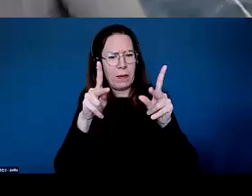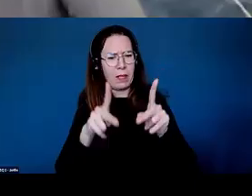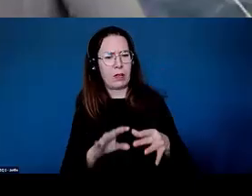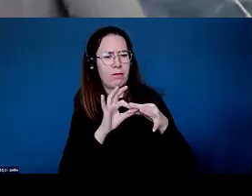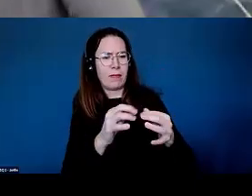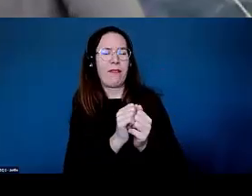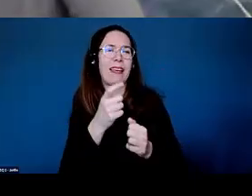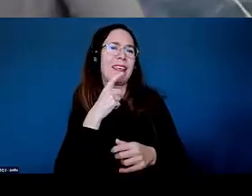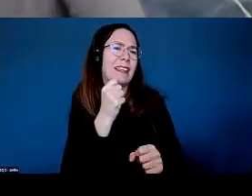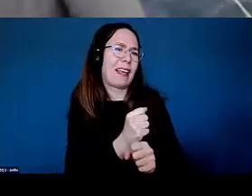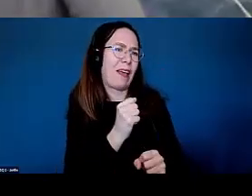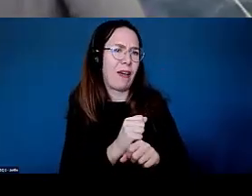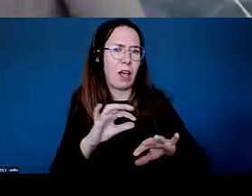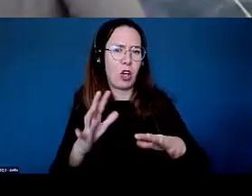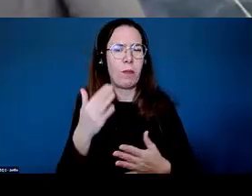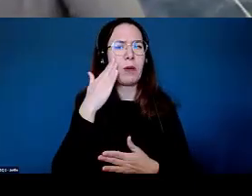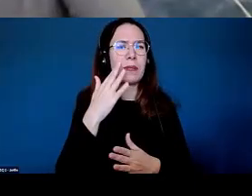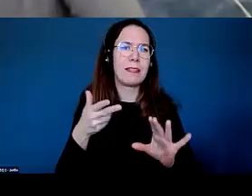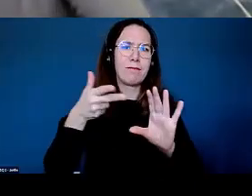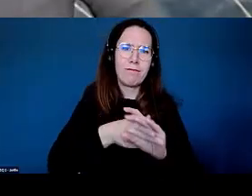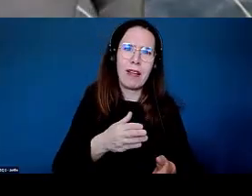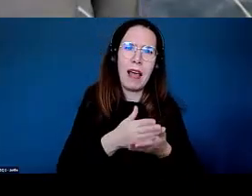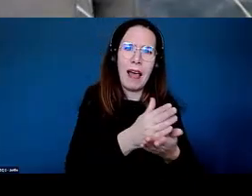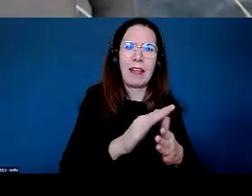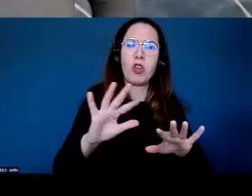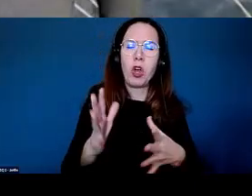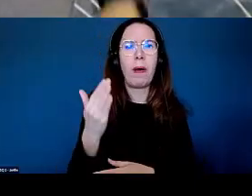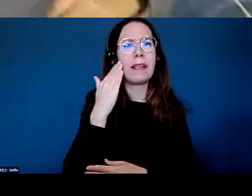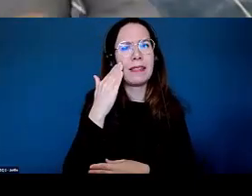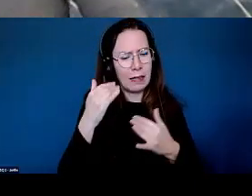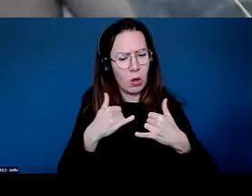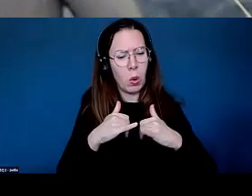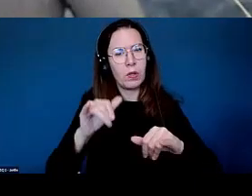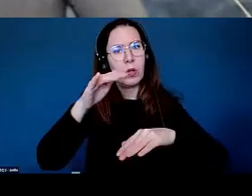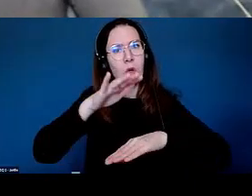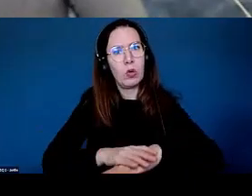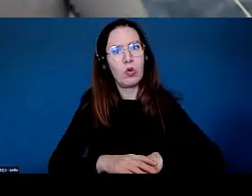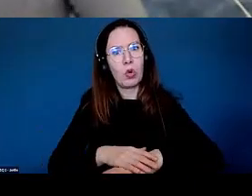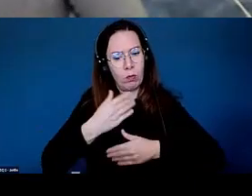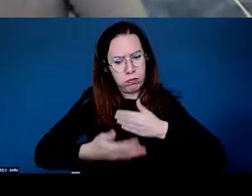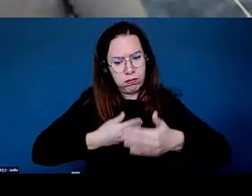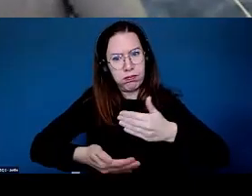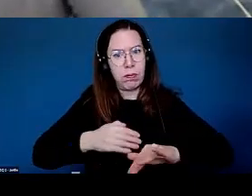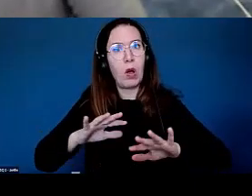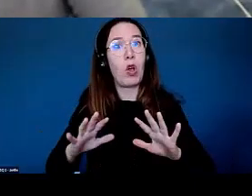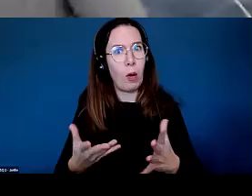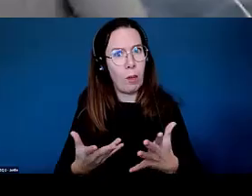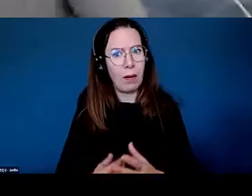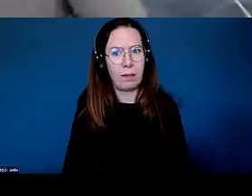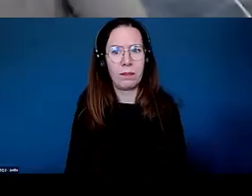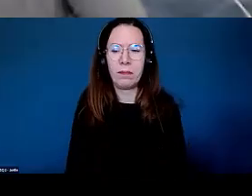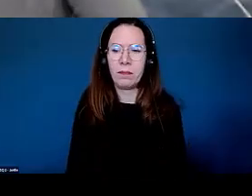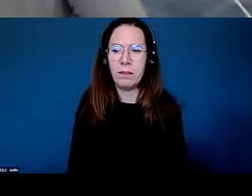avec qui nous travaillons? Comment est-ce qu'on reconnaît leurs contributions? Comment est-ce qu'on continue sur un élan?